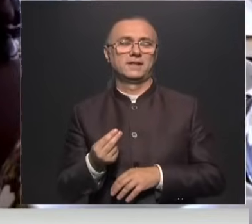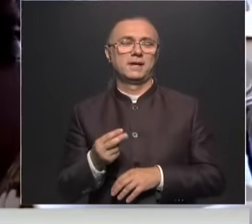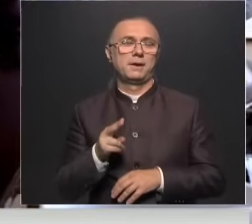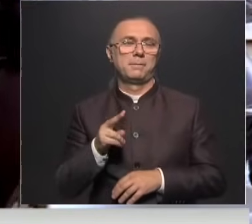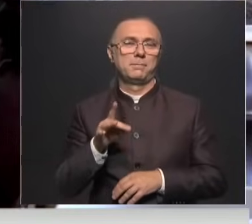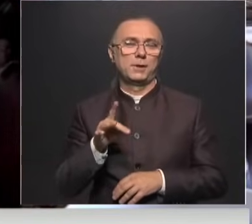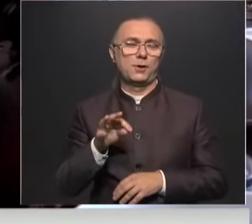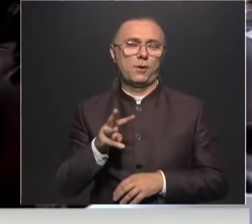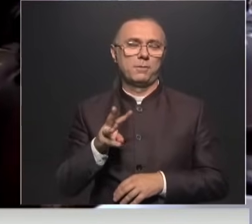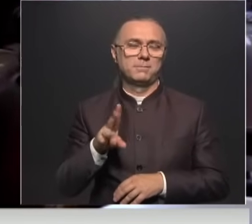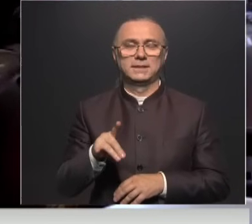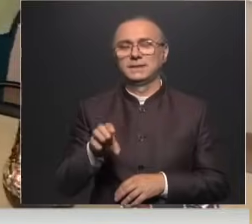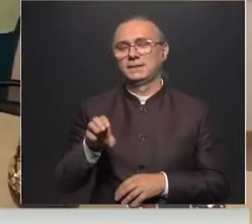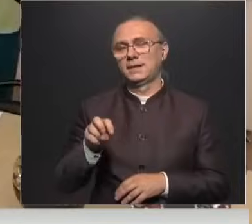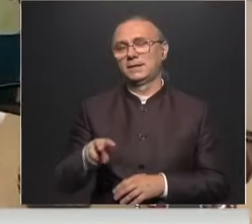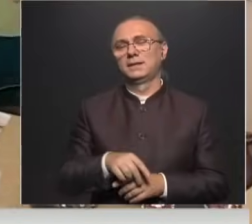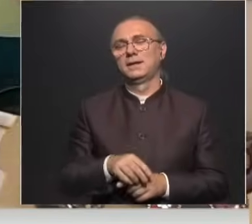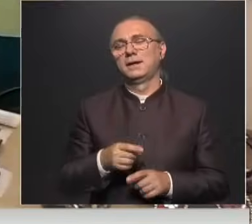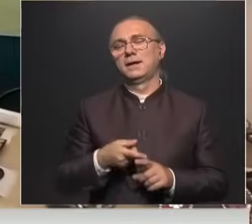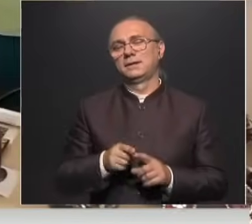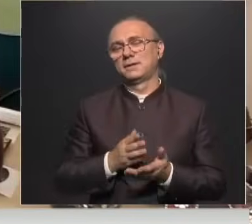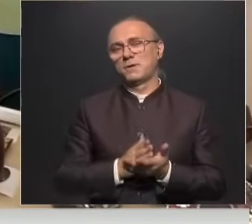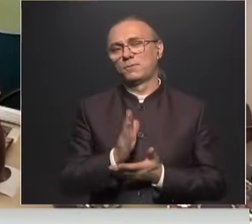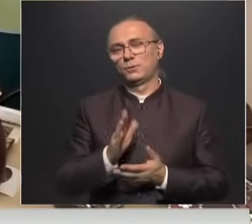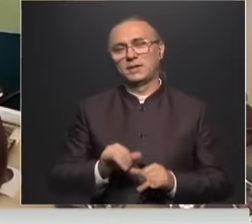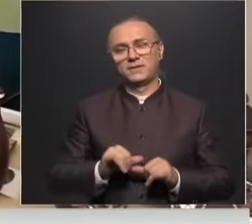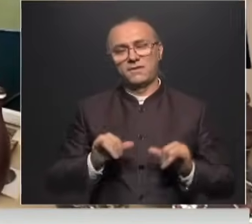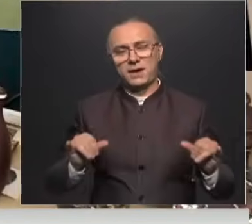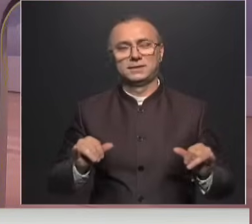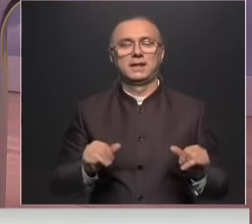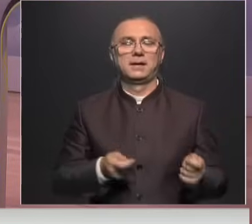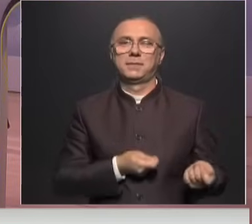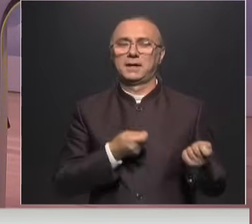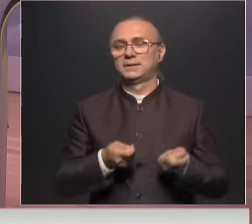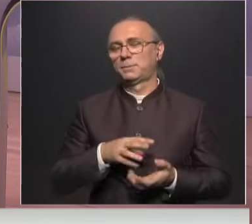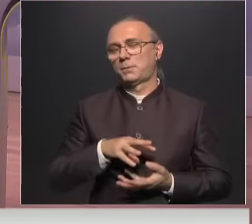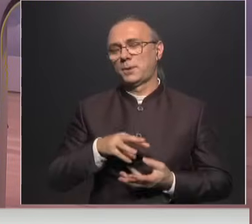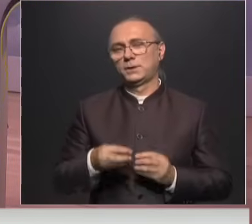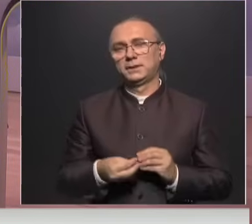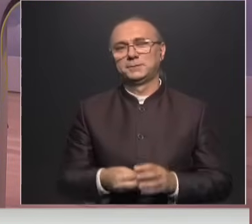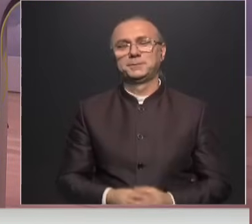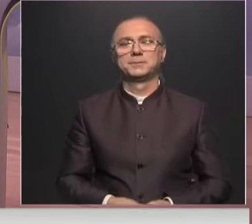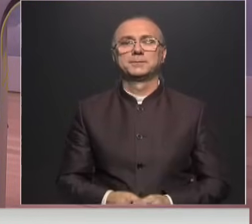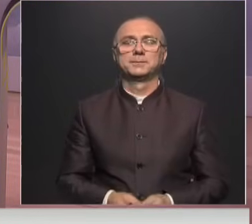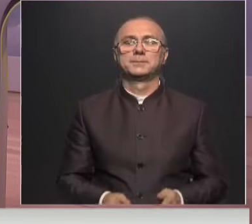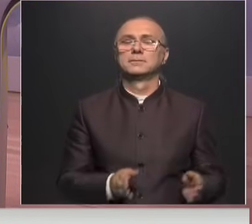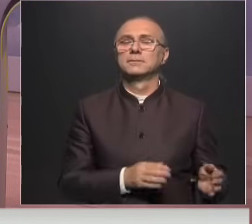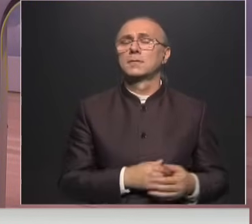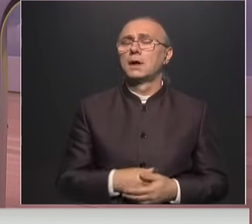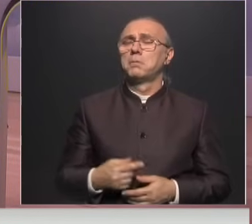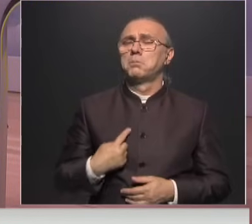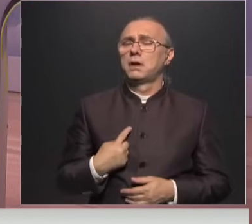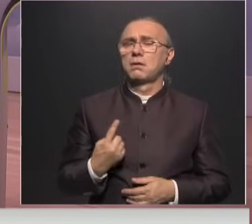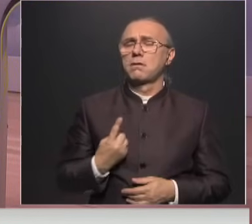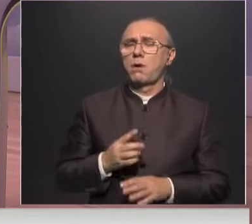это направление в монастыре будет развиваться и приносить плоды. То, что мы не одиноки во Вселенной,